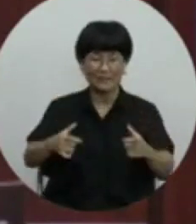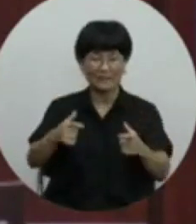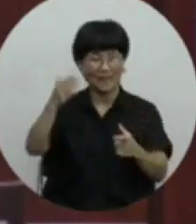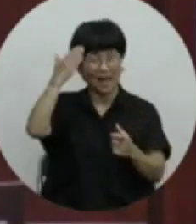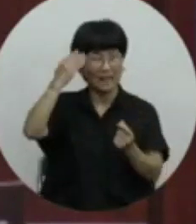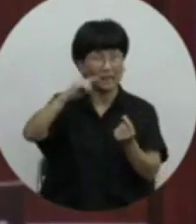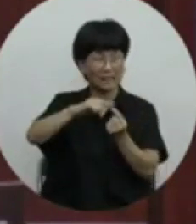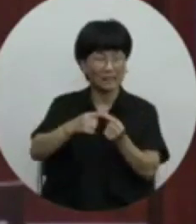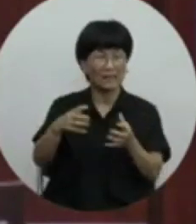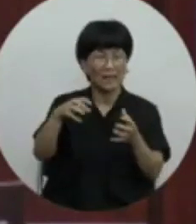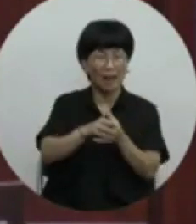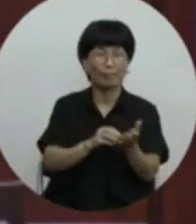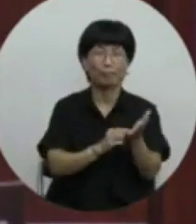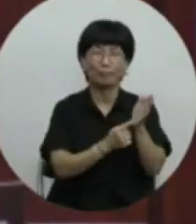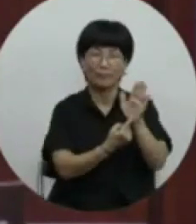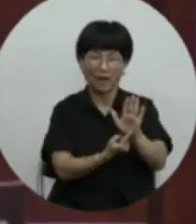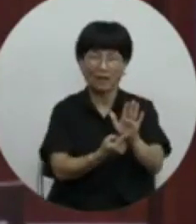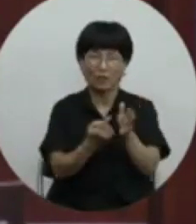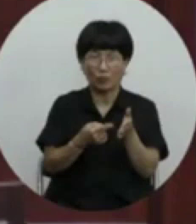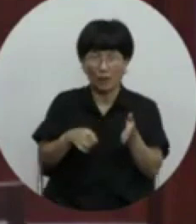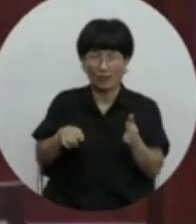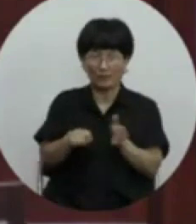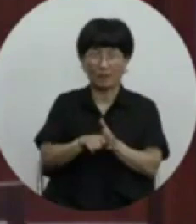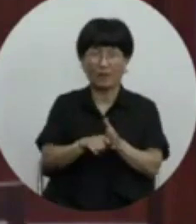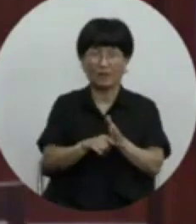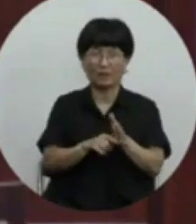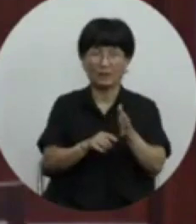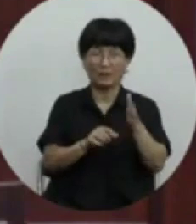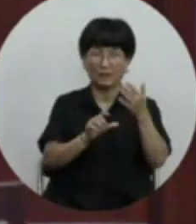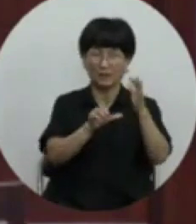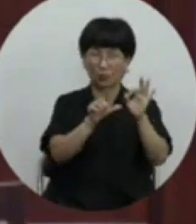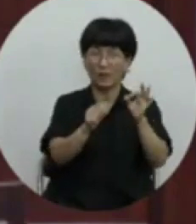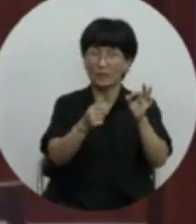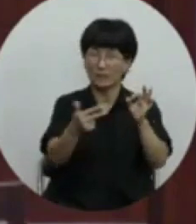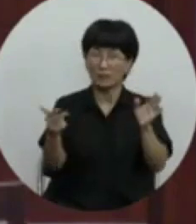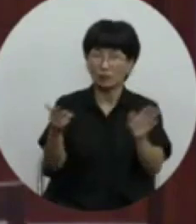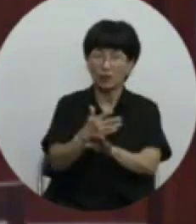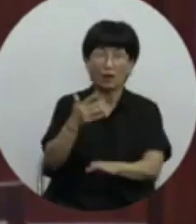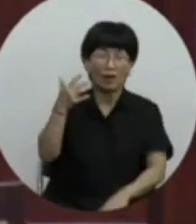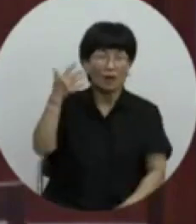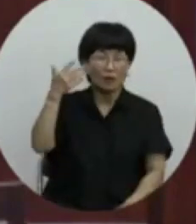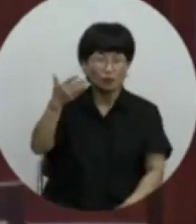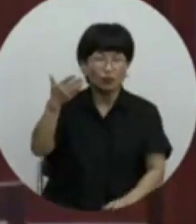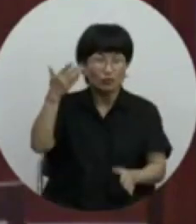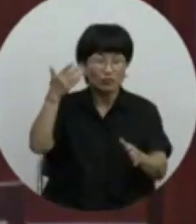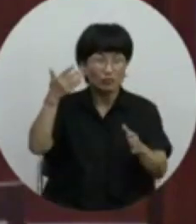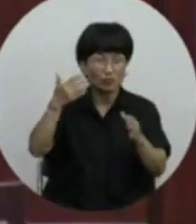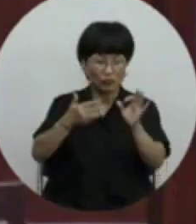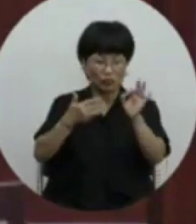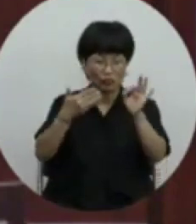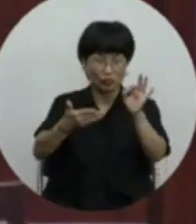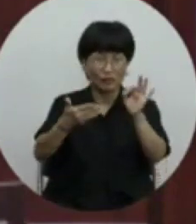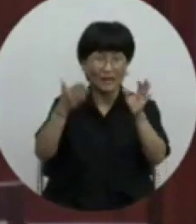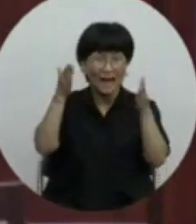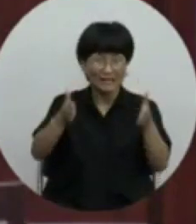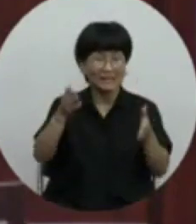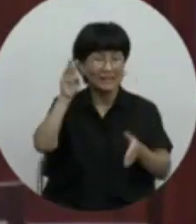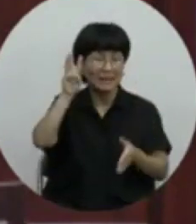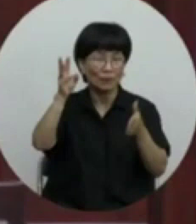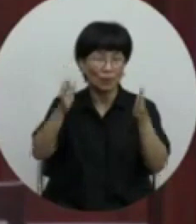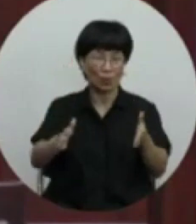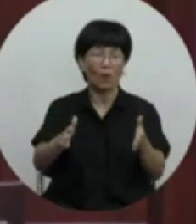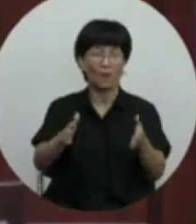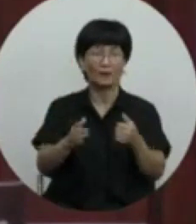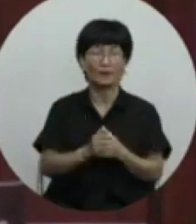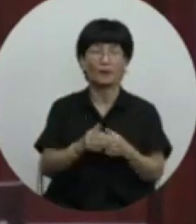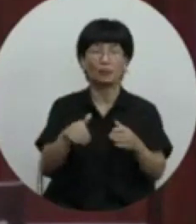높이고자 오는 10월 7일부터 10월 9일 3일간 한글날 문화행사가